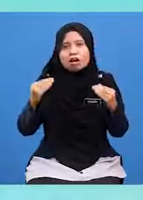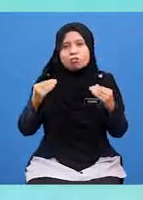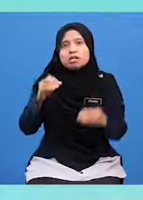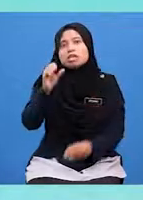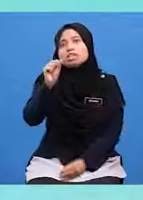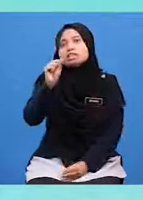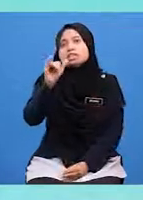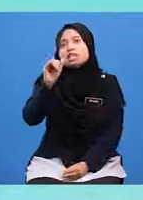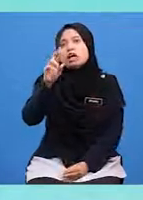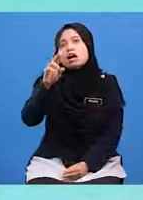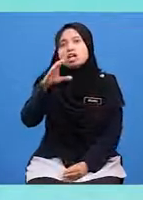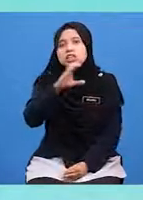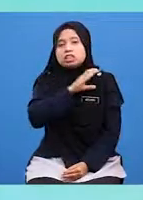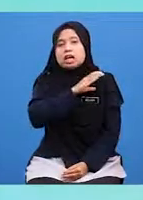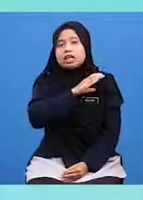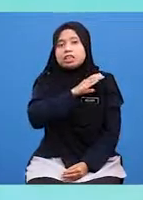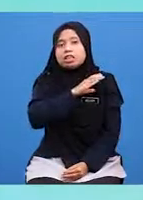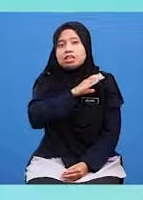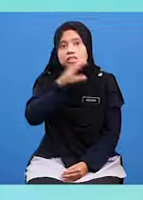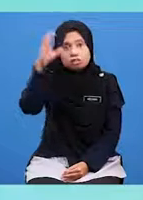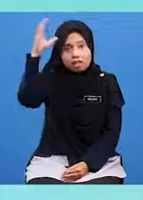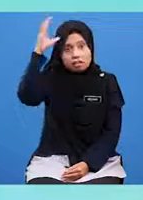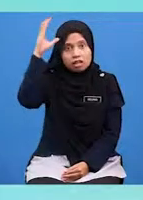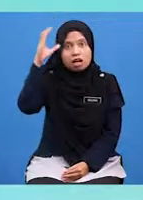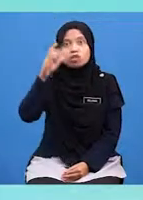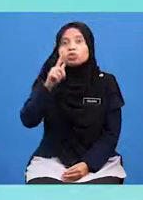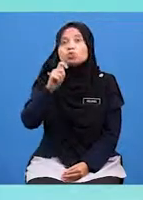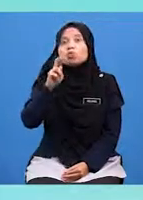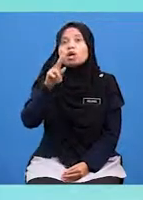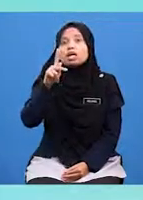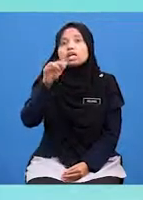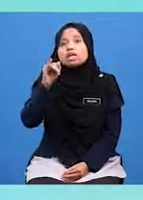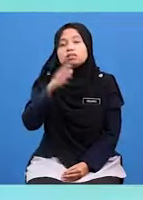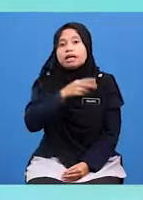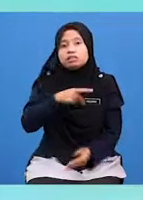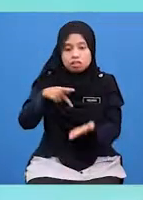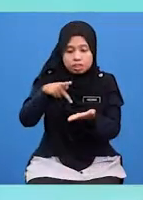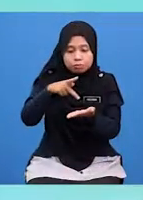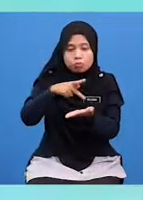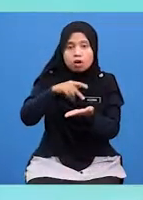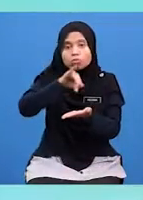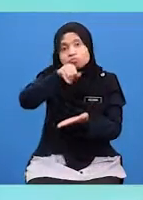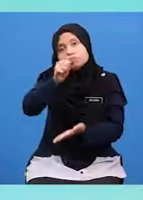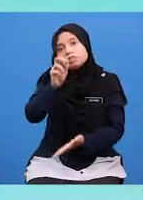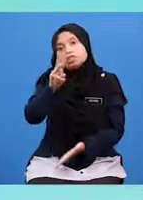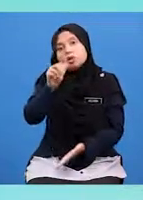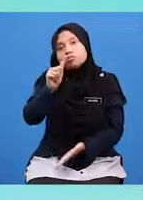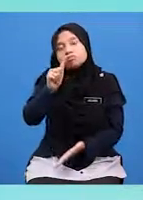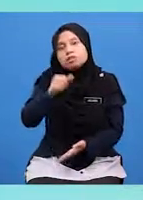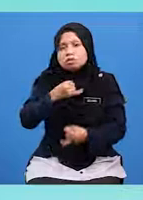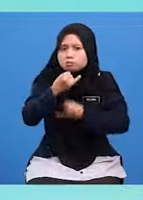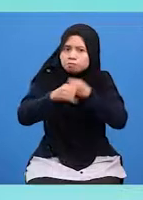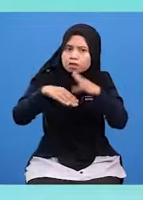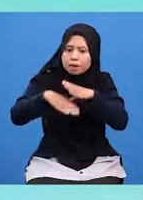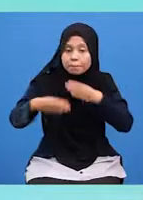Syria, Turki, Bahrain, China, Sumatera dan Pulau Jawa. Kejayaan beliau